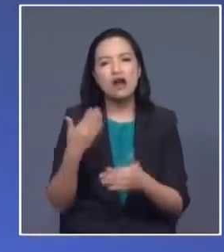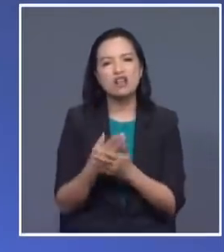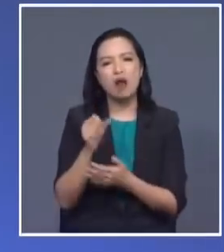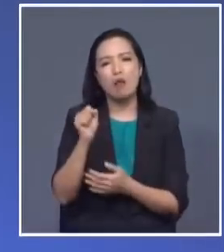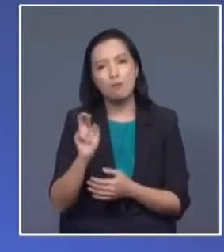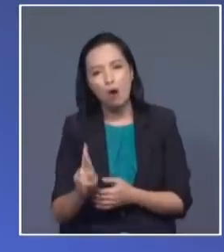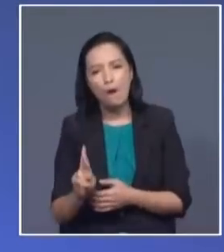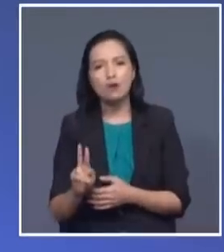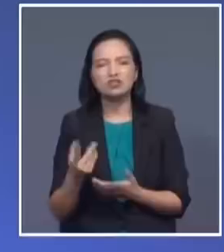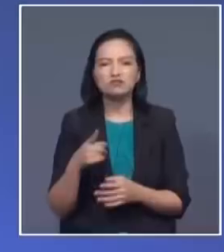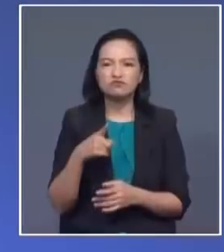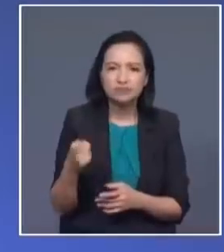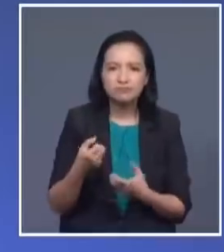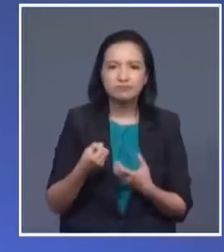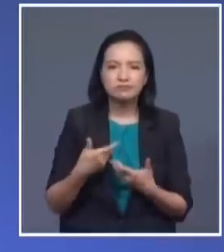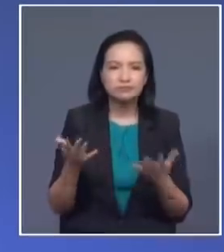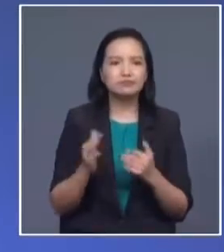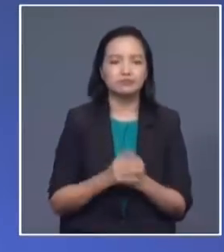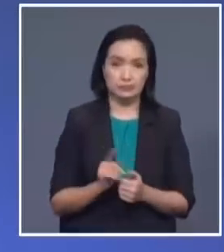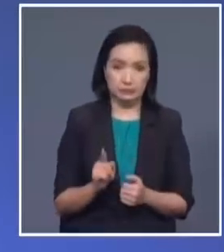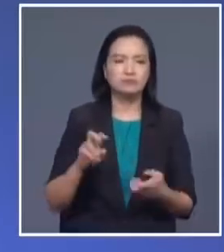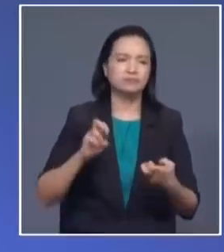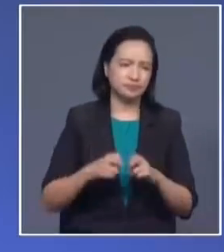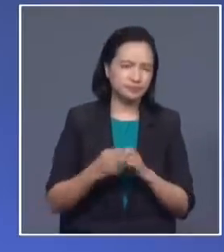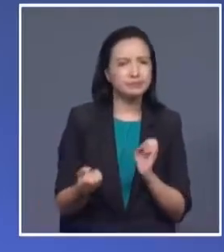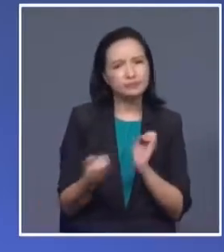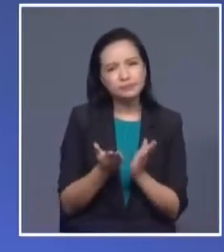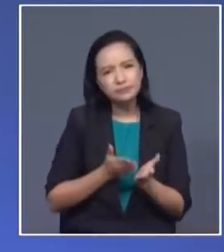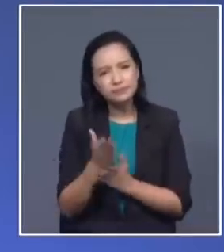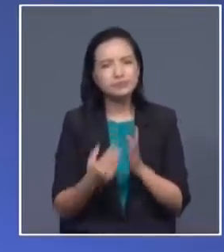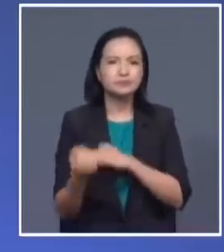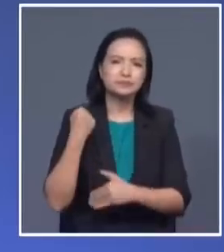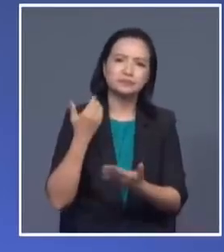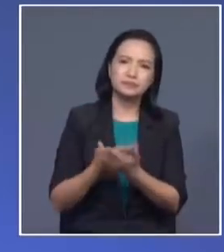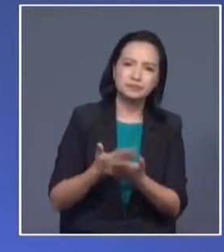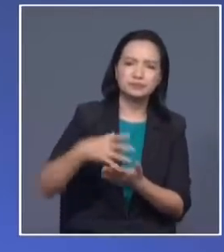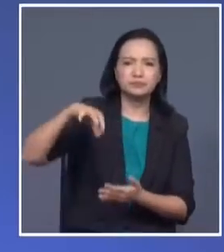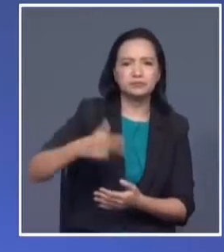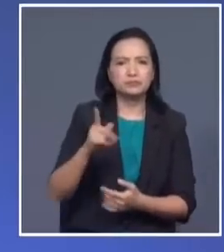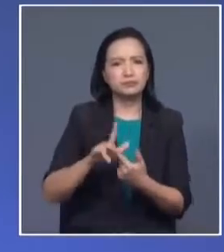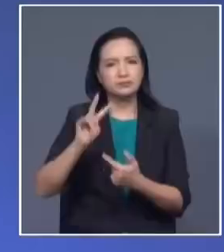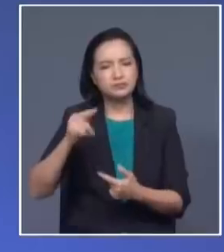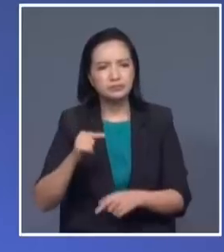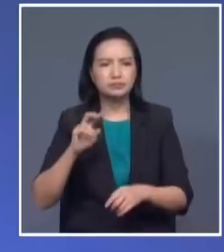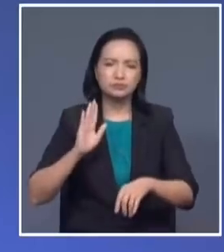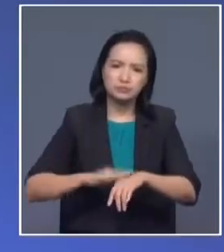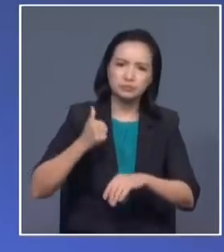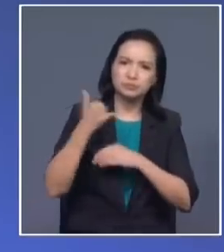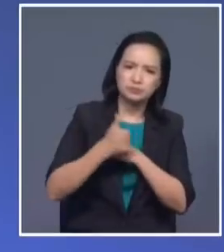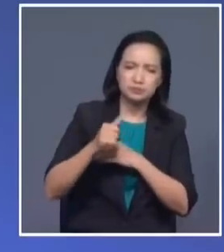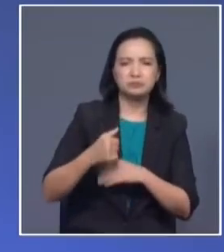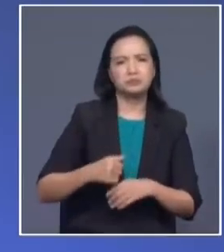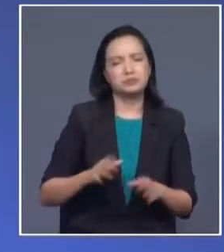ไปการขาดดุลแฝดนี้ได้บั่นทอนความมั่นคงด้านการคลังส่งผลต่อขีดความสามารถของประเทศในการรองรับ